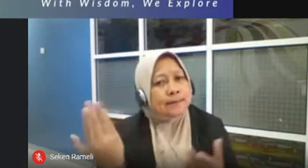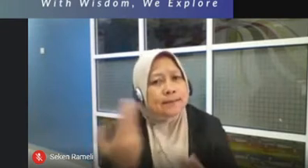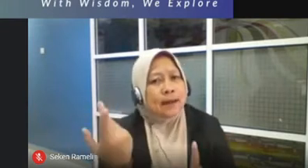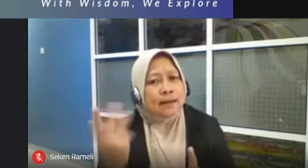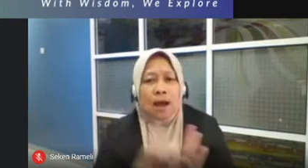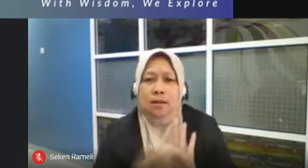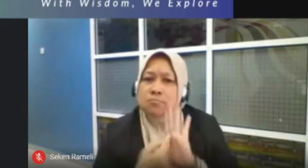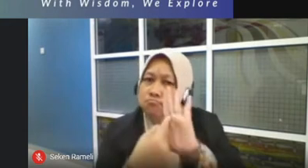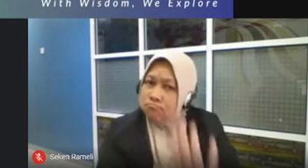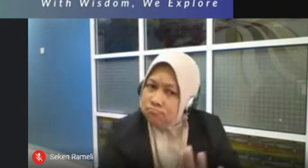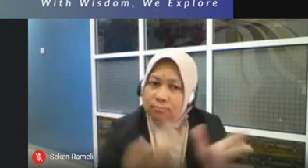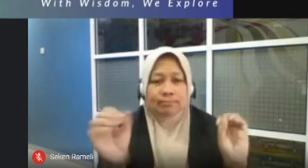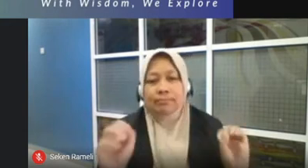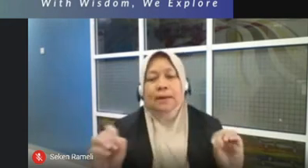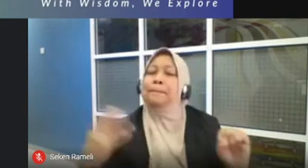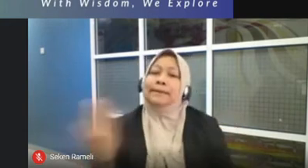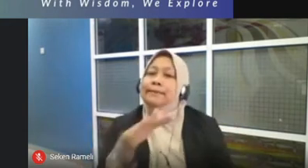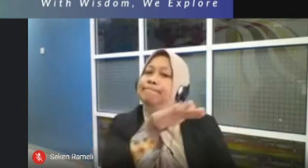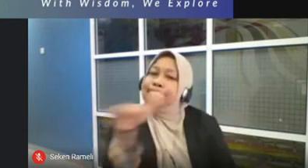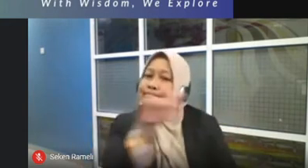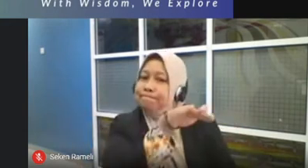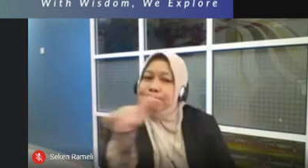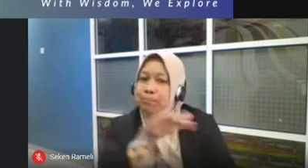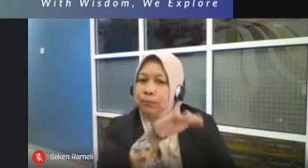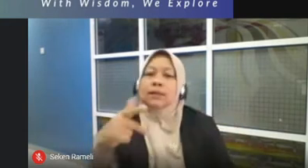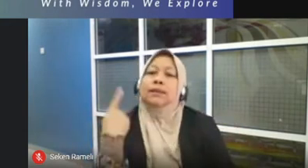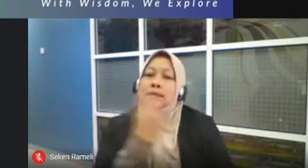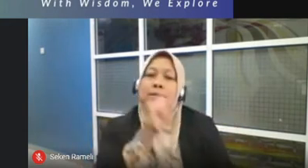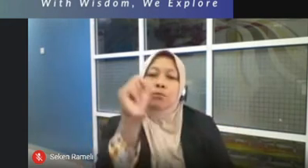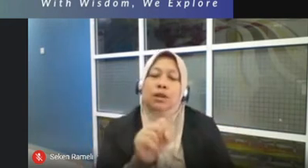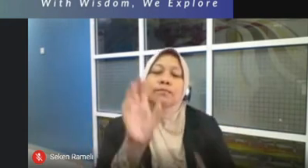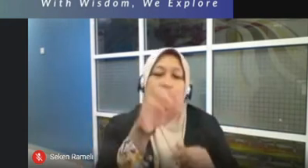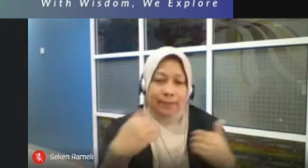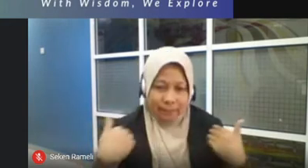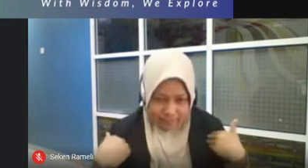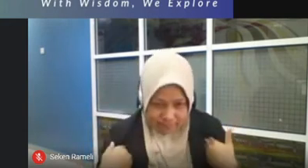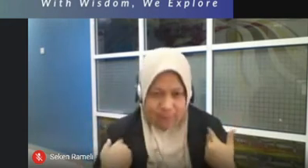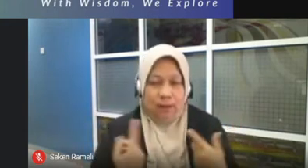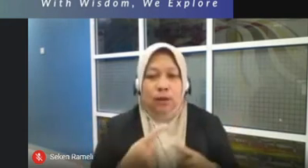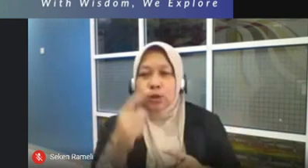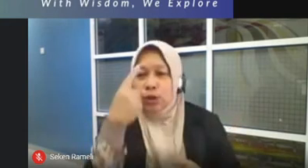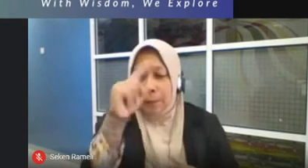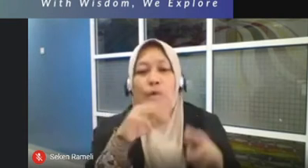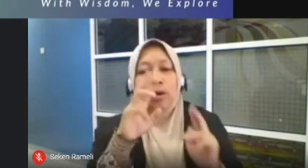tak terlalu dominan, tak terlalu mendominasikan keadaan. Jadi kita bolehlah merendahkan sikit supaya